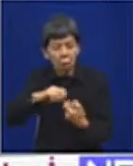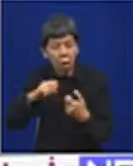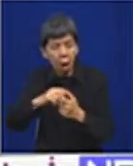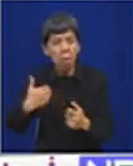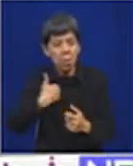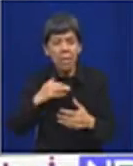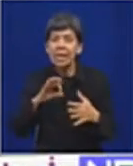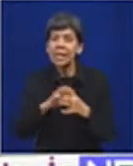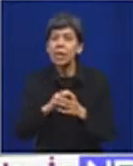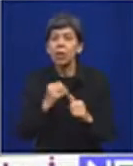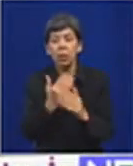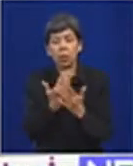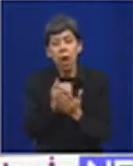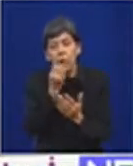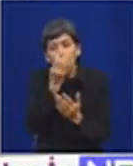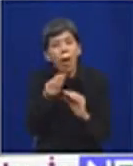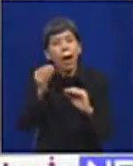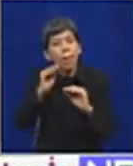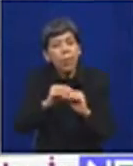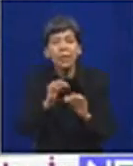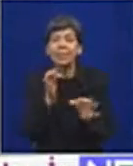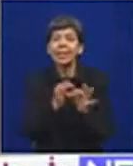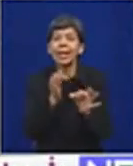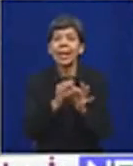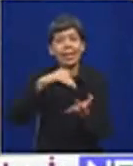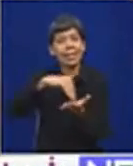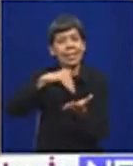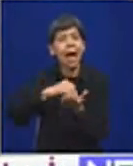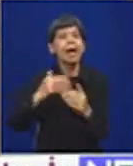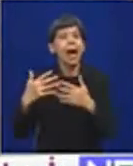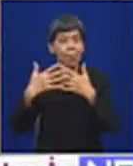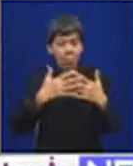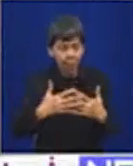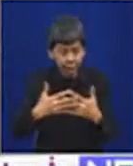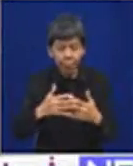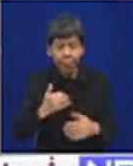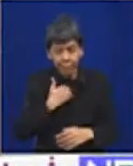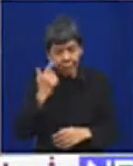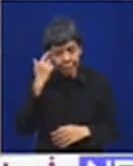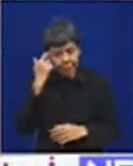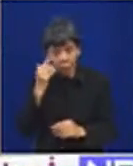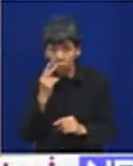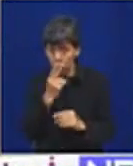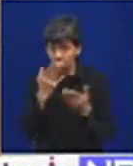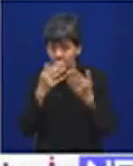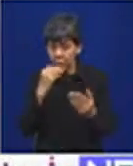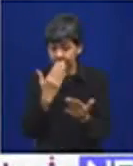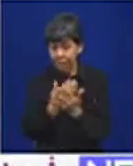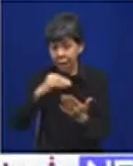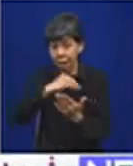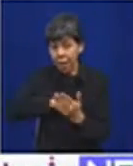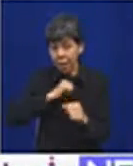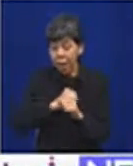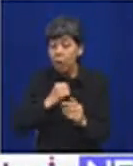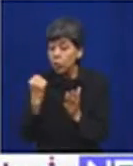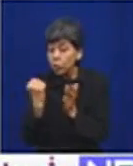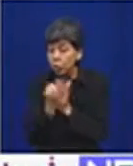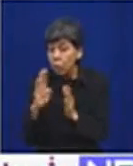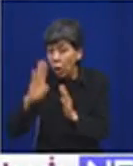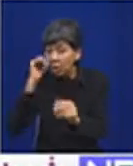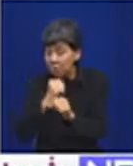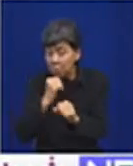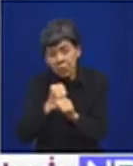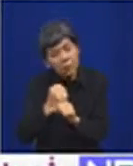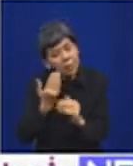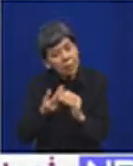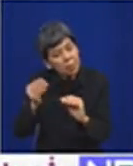งกดดันจากการปรับขึ้นอัตราดอกเบี้ยของธนาคารกลางสหรัฐและมองว่าภาพรวมผลกำไรของบริษัทจดทะเบียนอาจ